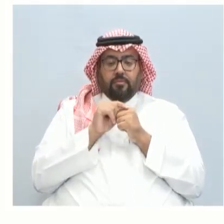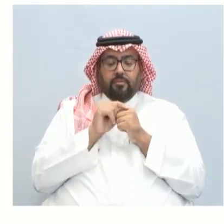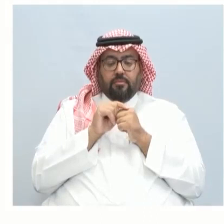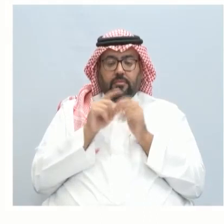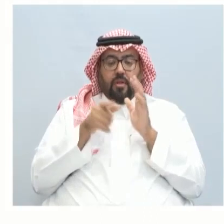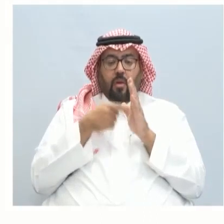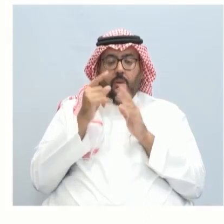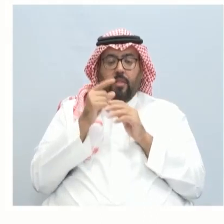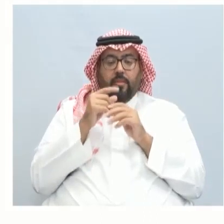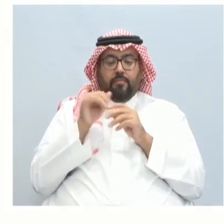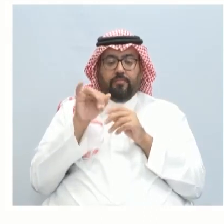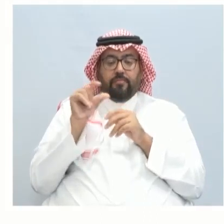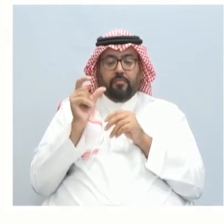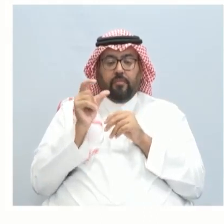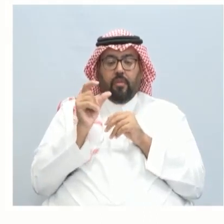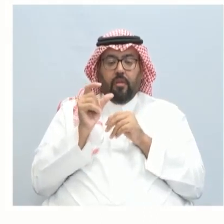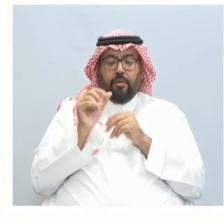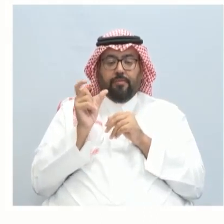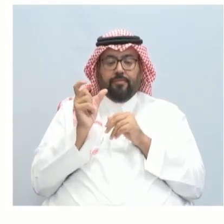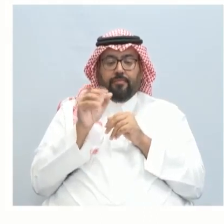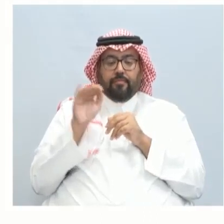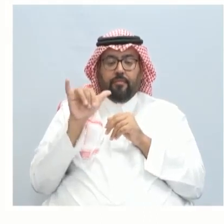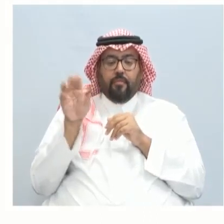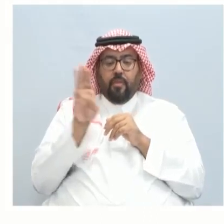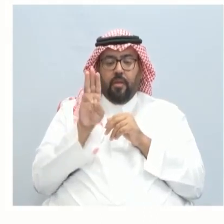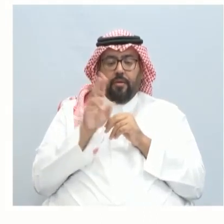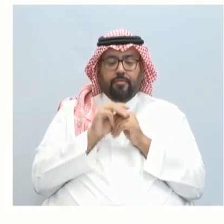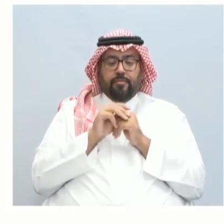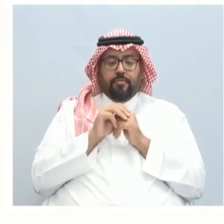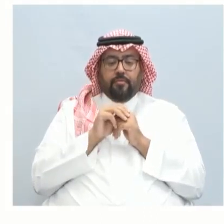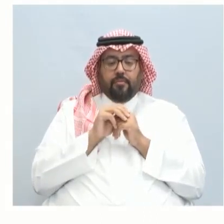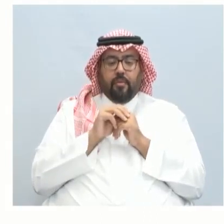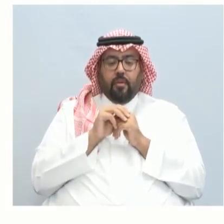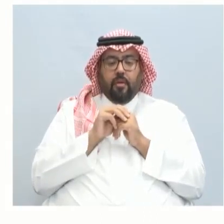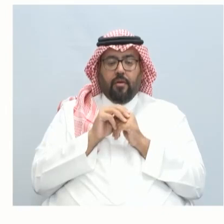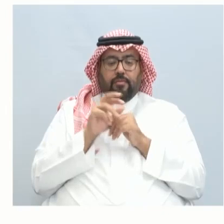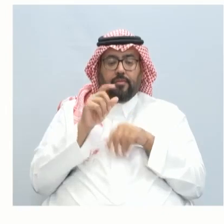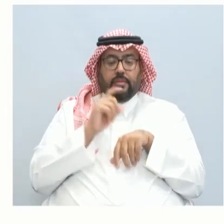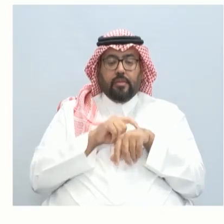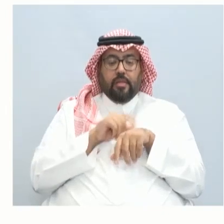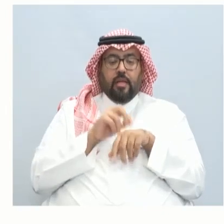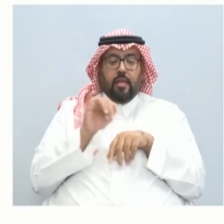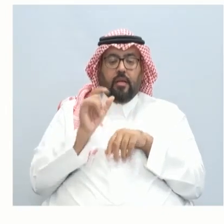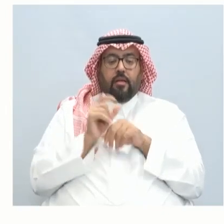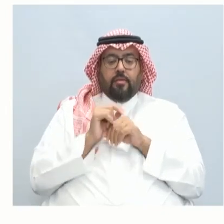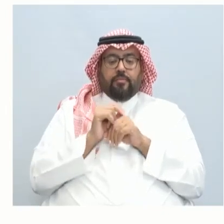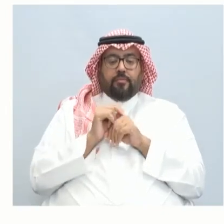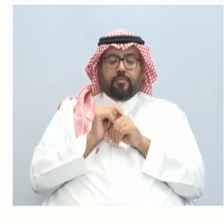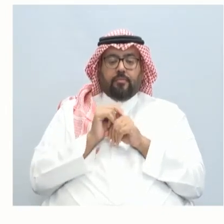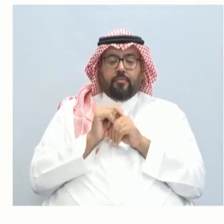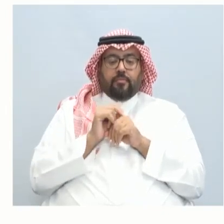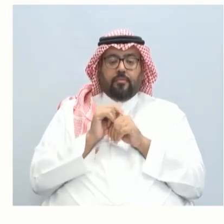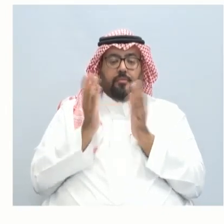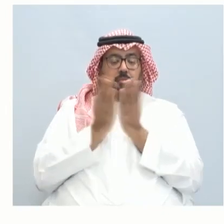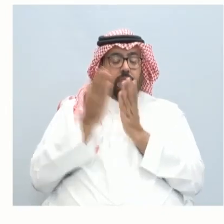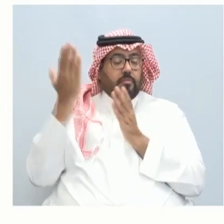الاولويات من حيث ماذا الزمن ممتازين وهو ما اخذناه في الدرس